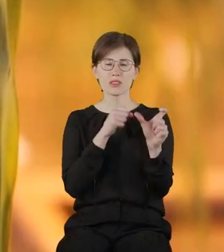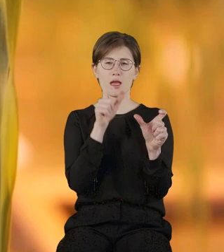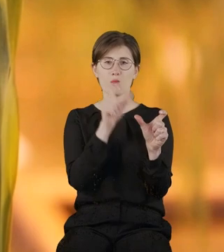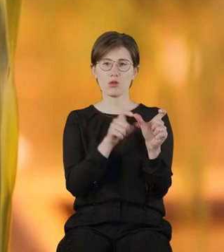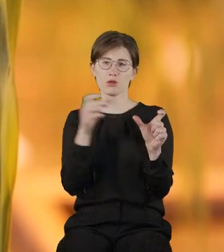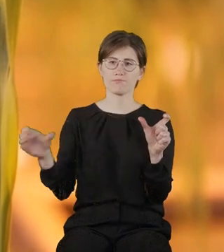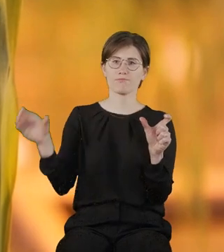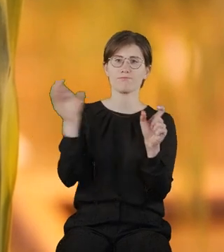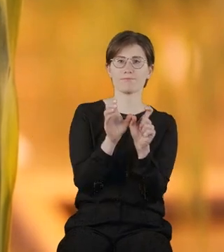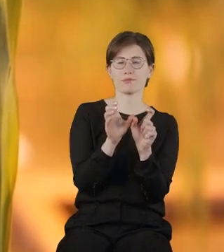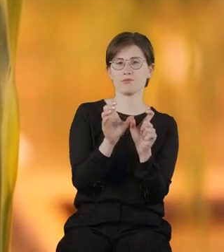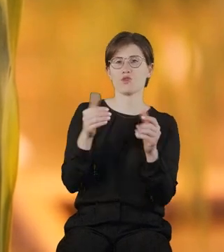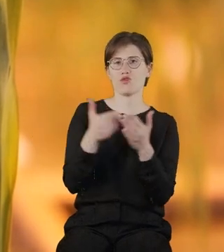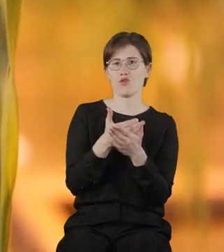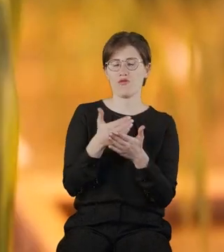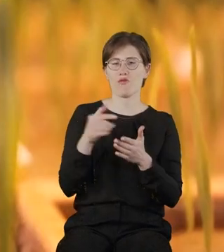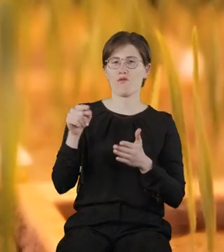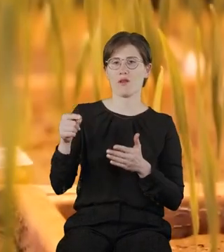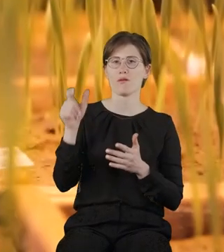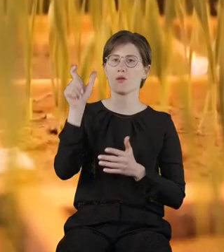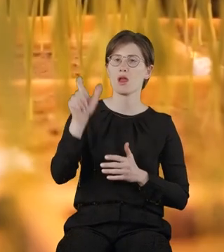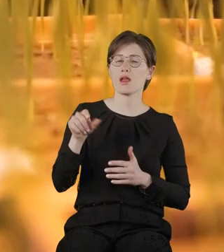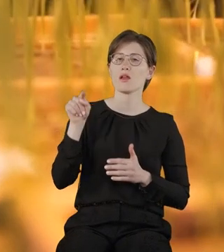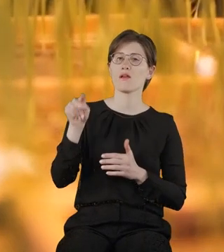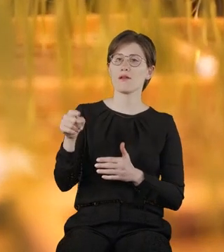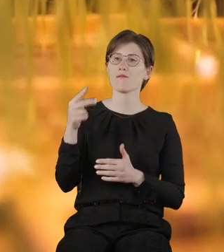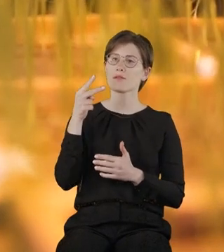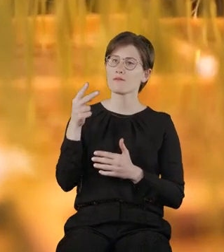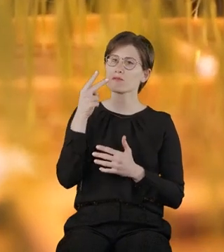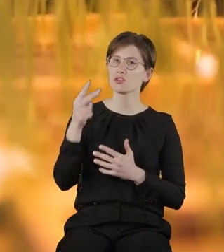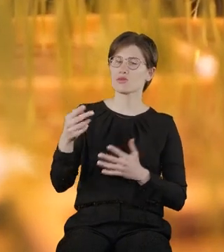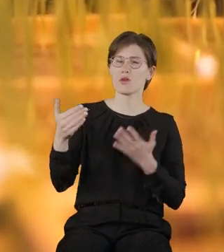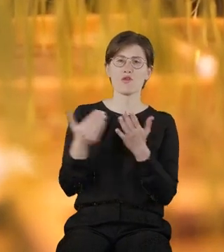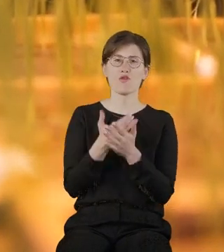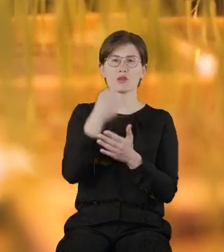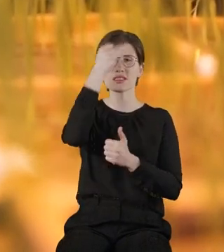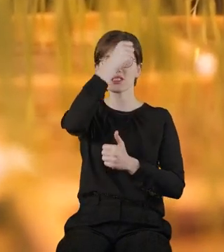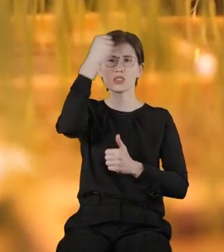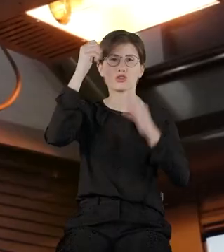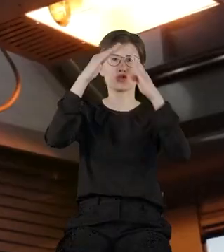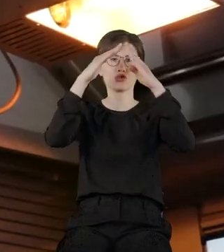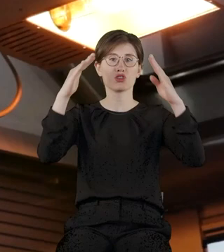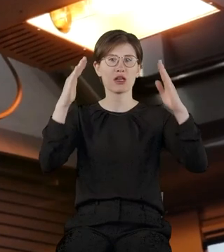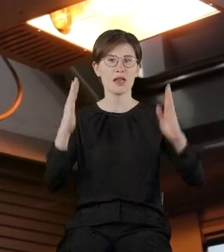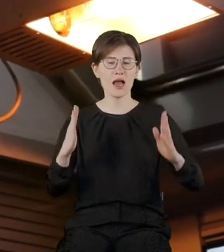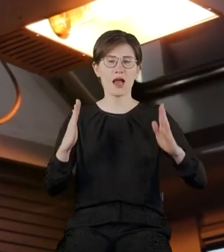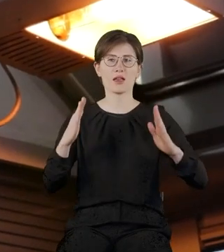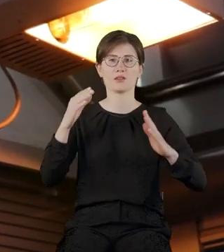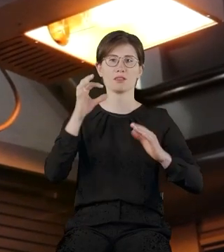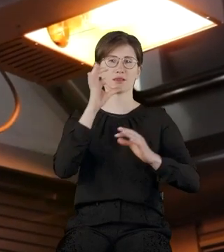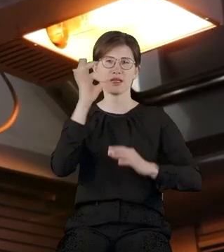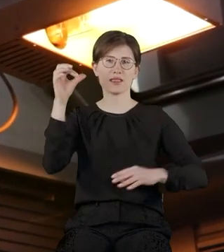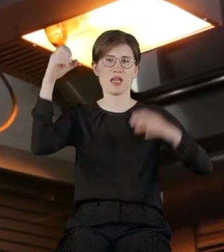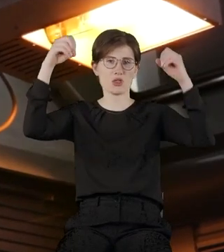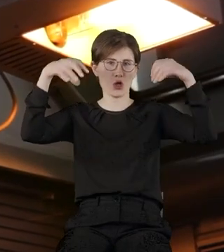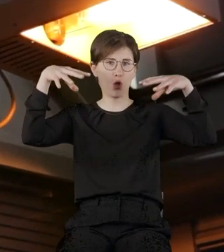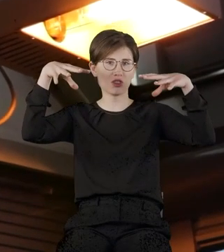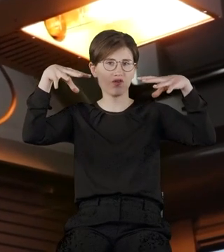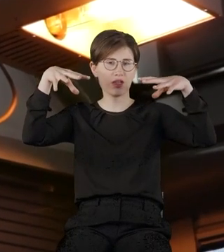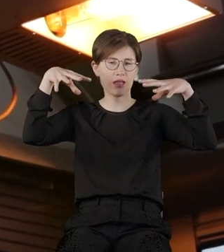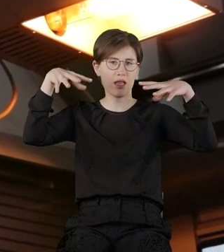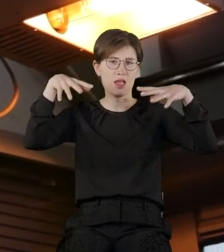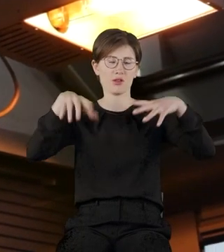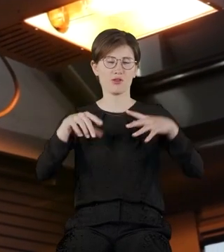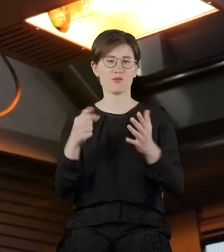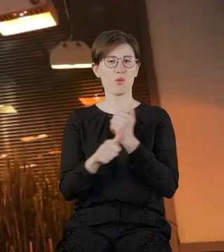budynku przy ulicy Jagiellońskiej. Naszą dumą są także nowoczesne szklarnie wyposażone w wysokiej klasy systemy oświetleniowe zapewniające